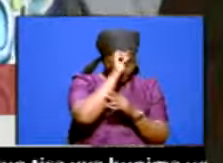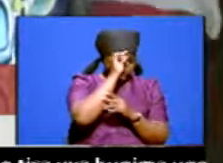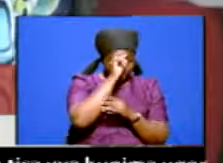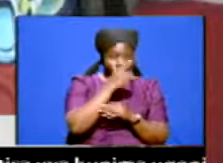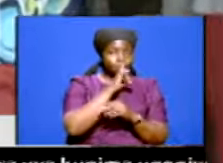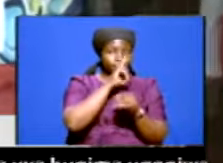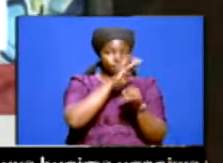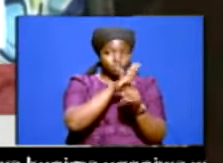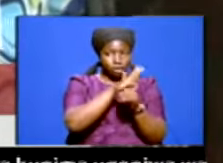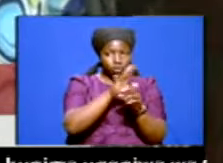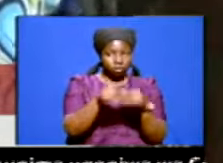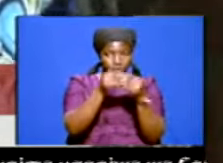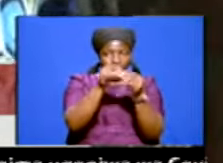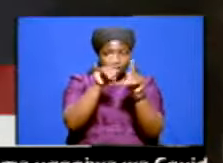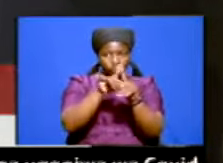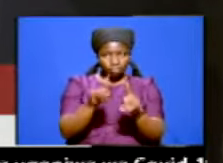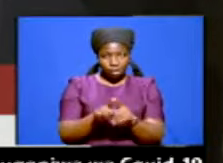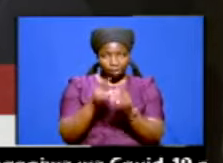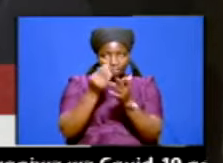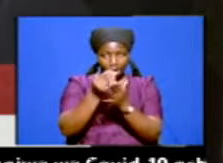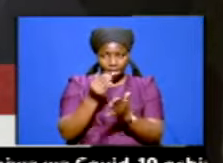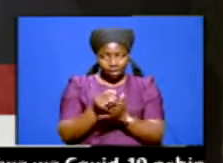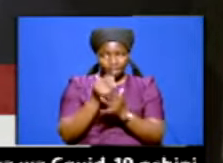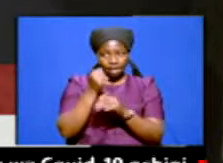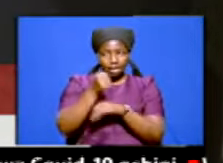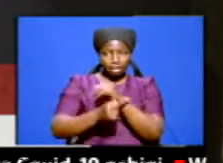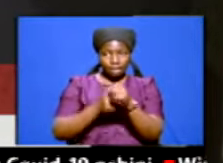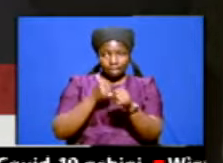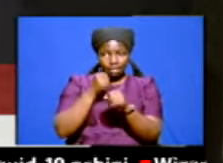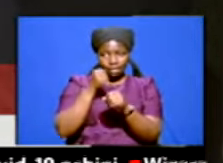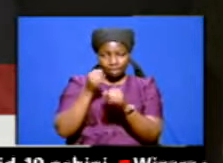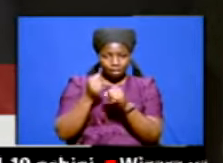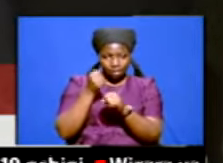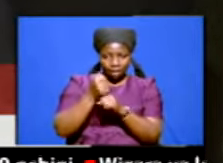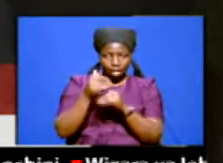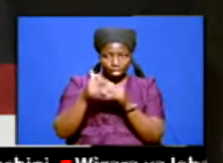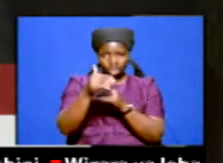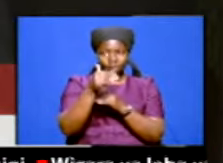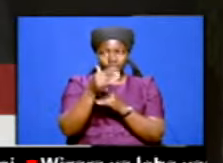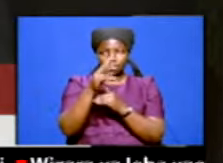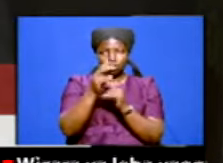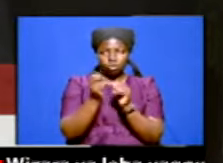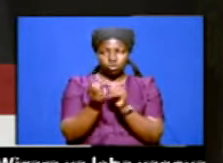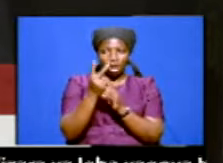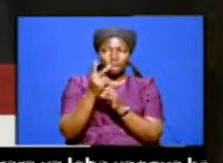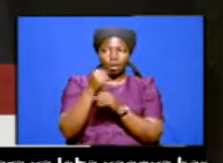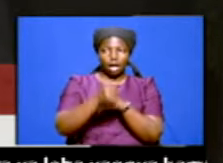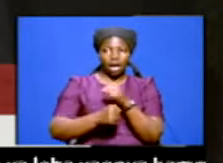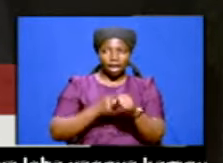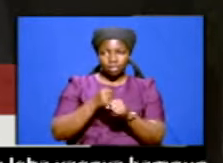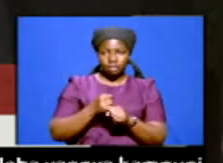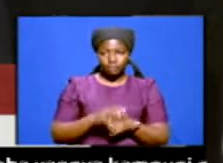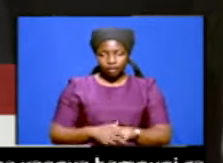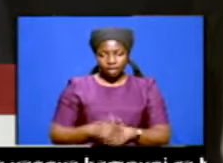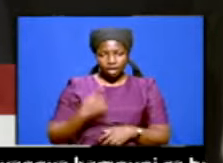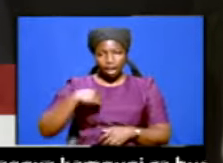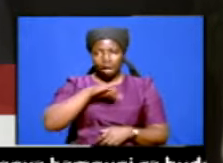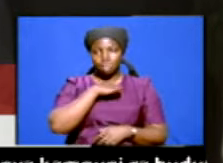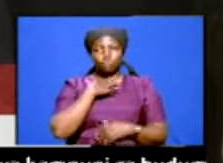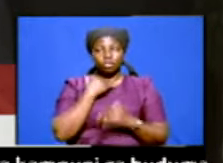fedha kwa kipindi cha miaka 12. Idea being we want to offer to try to offer the